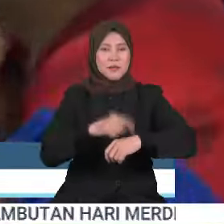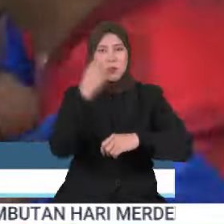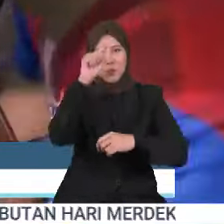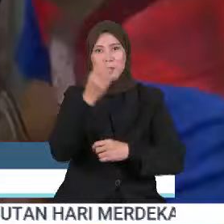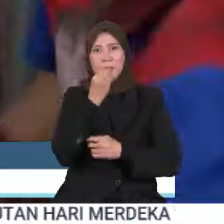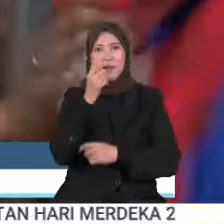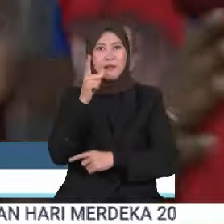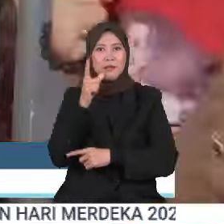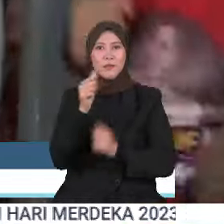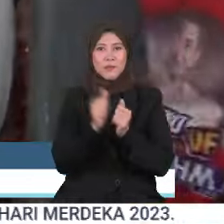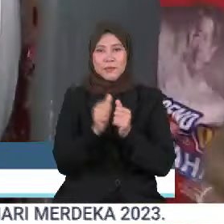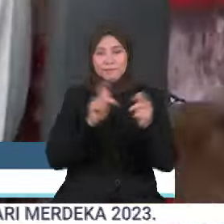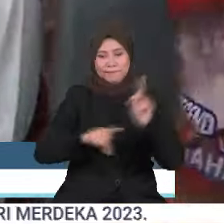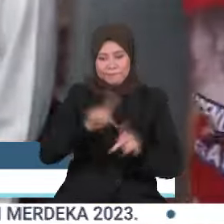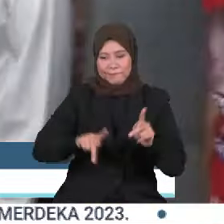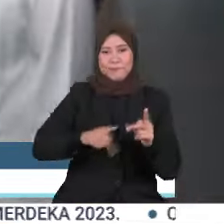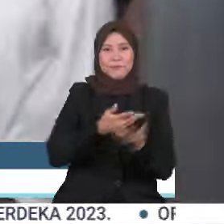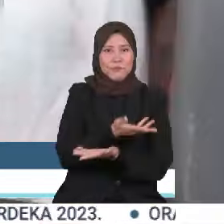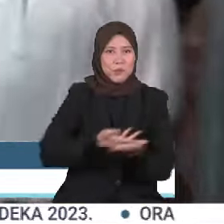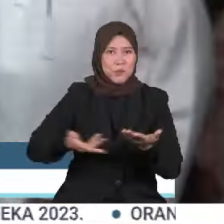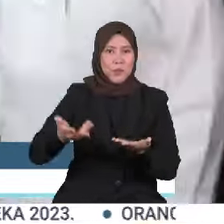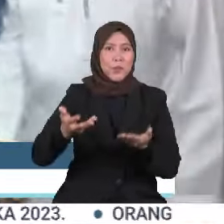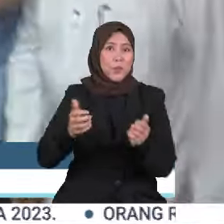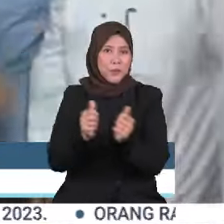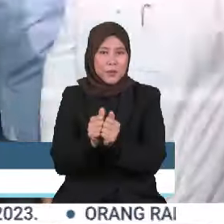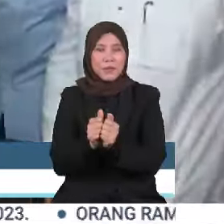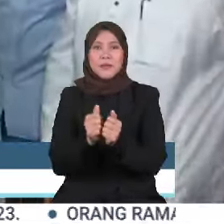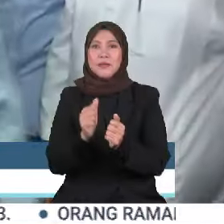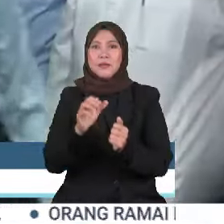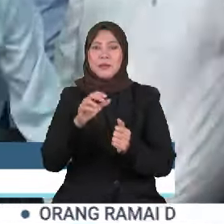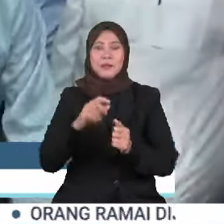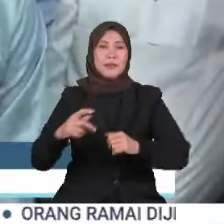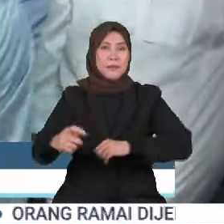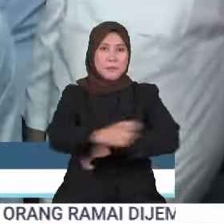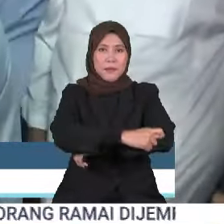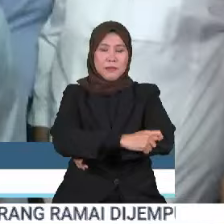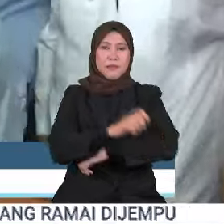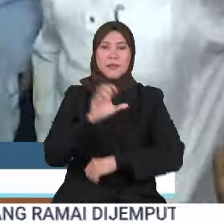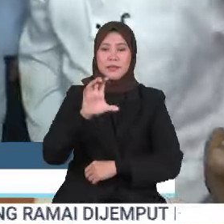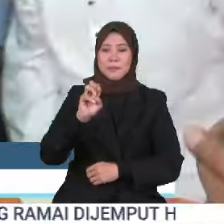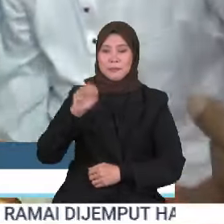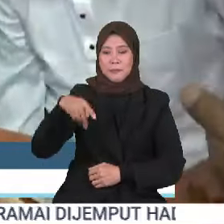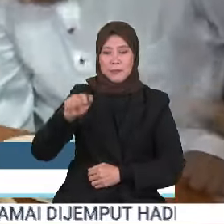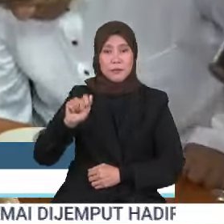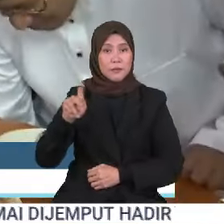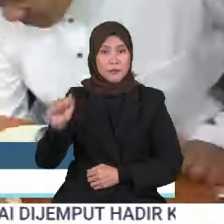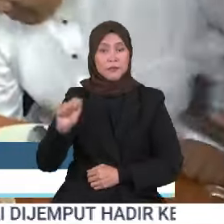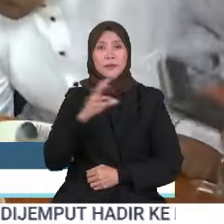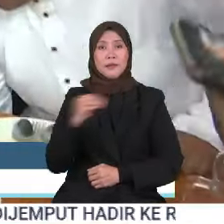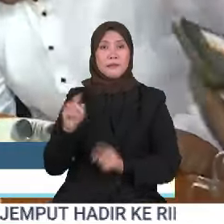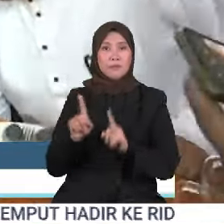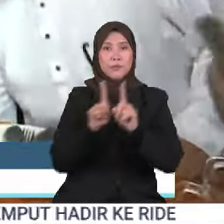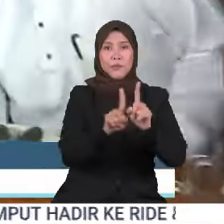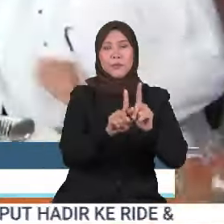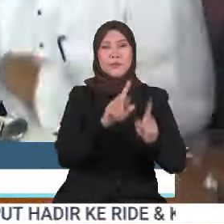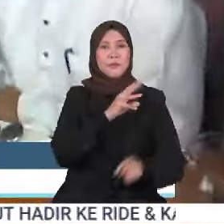sajian tengah hari bersama pengunjung Medan Selera Taman Cempaka selain menyantuni penduduk di sana. Mengiringi beliau, Menteri Besar Johor